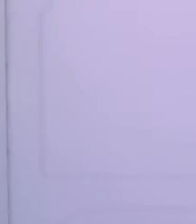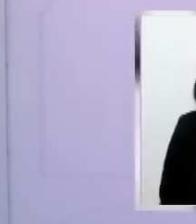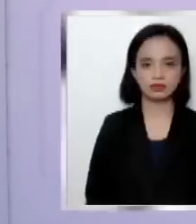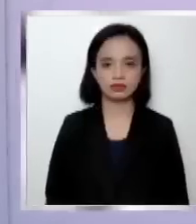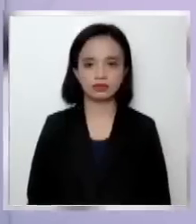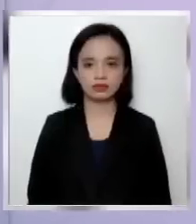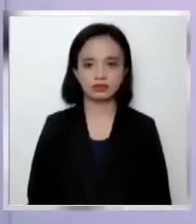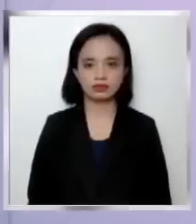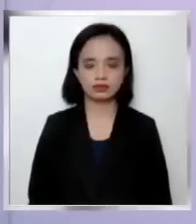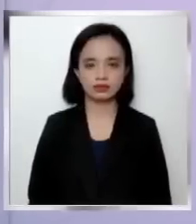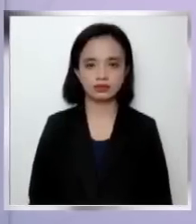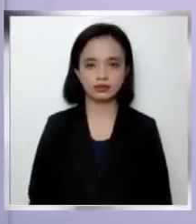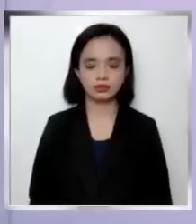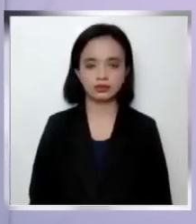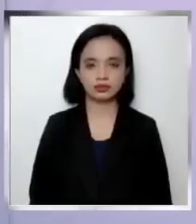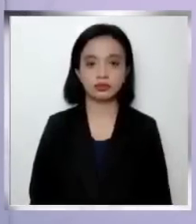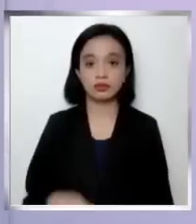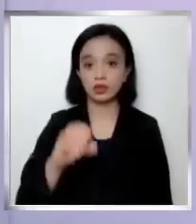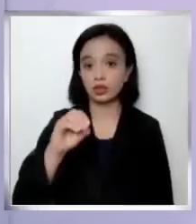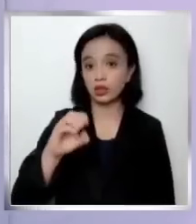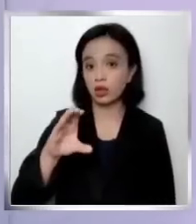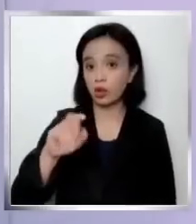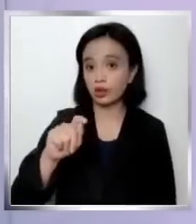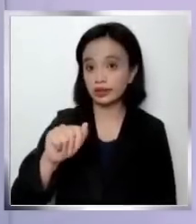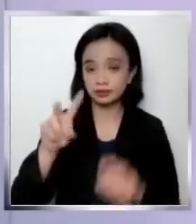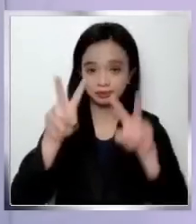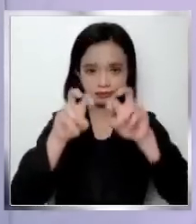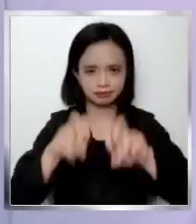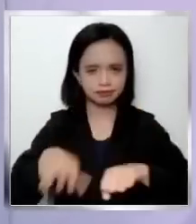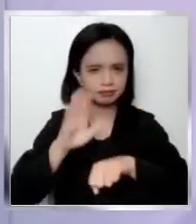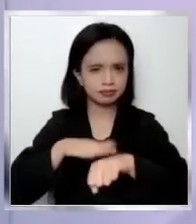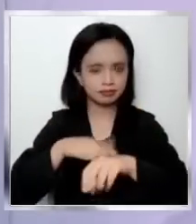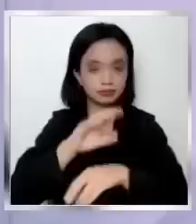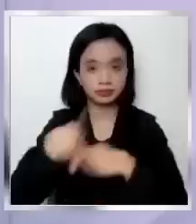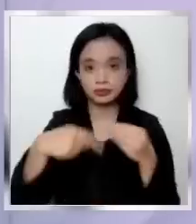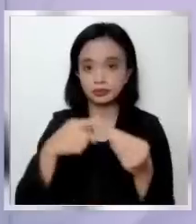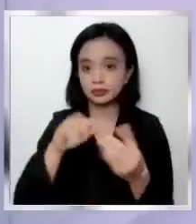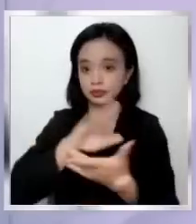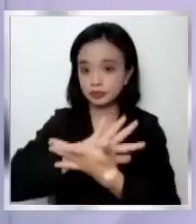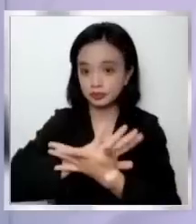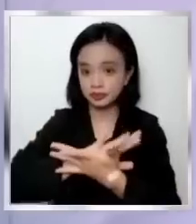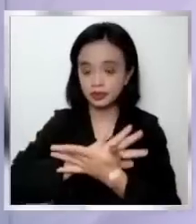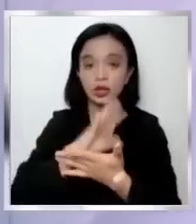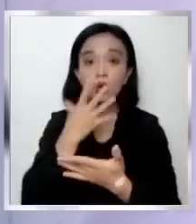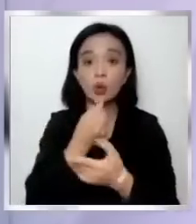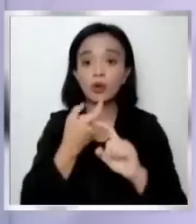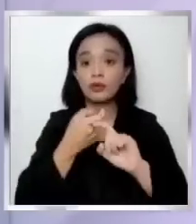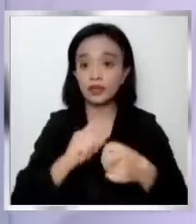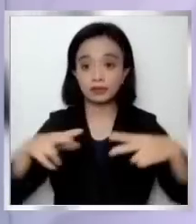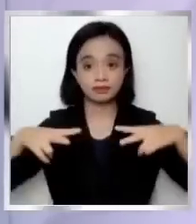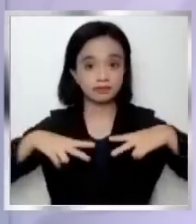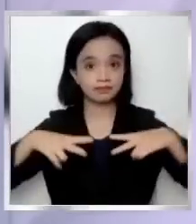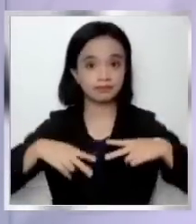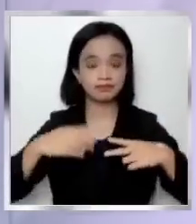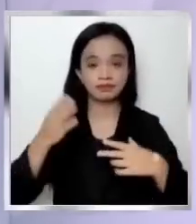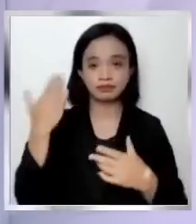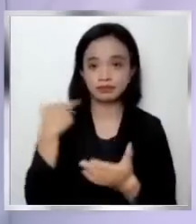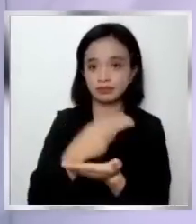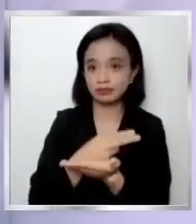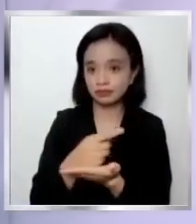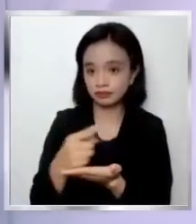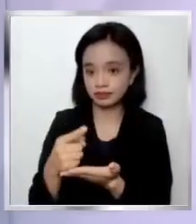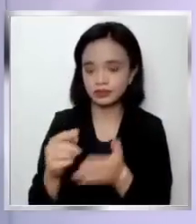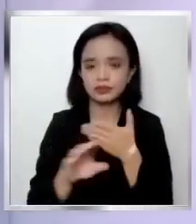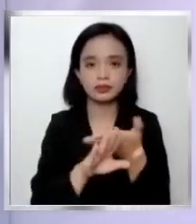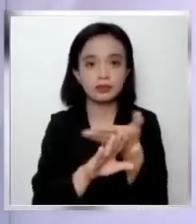Nagbabala ang grupong Okta Research sa banta ng COVID-19, lalo't marami ang galing sa bakasyon at biyahe nitong Semana Santa. Bago pa kasi ang long Holy